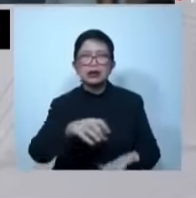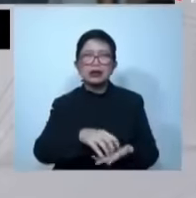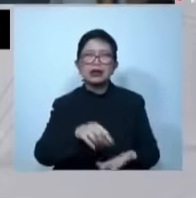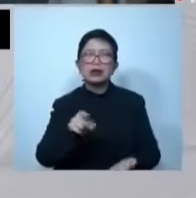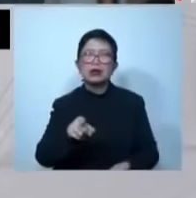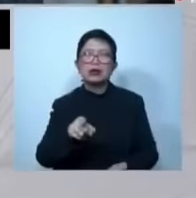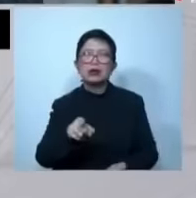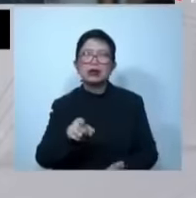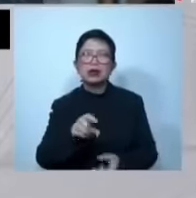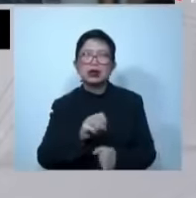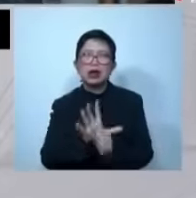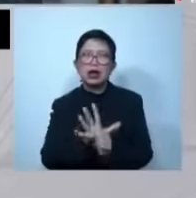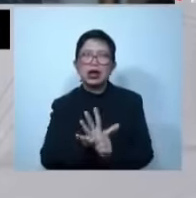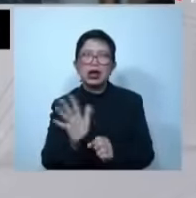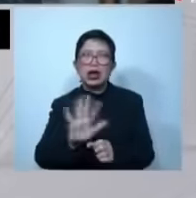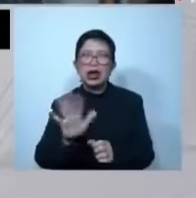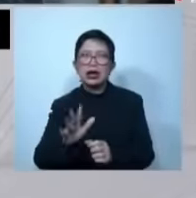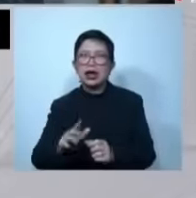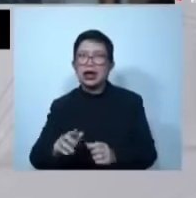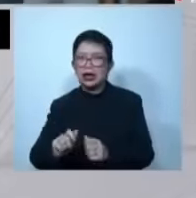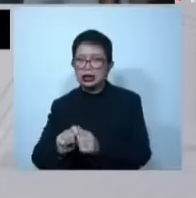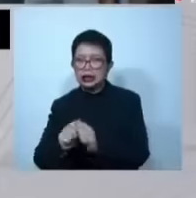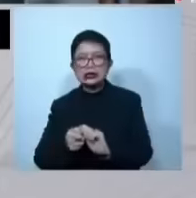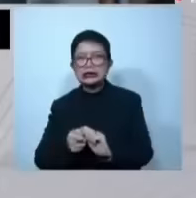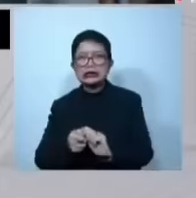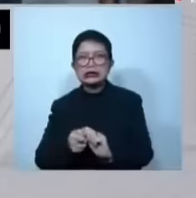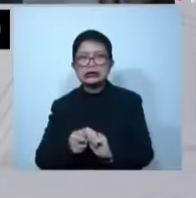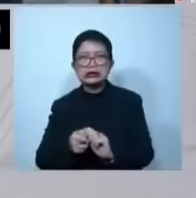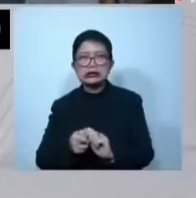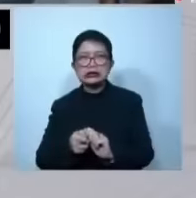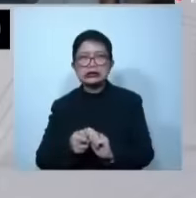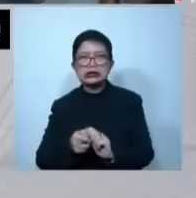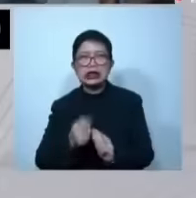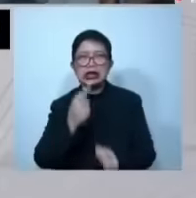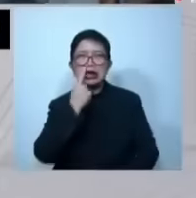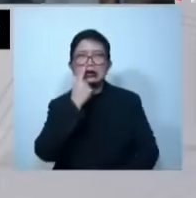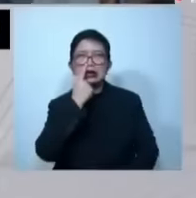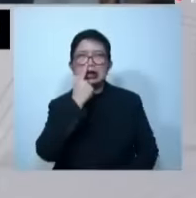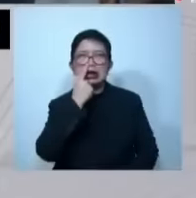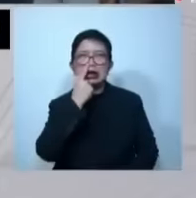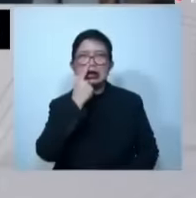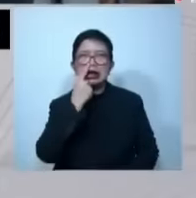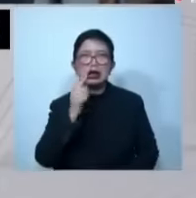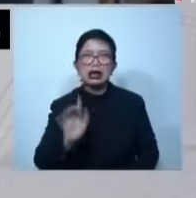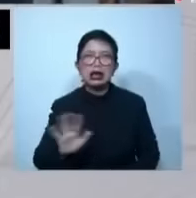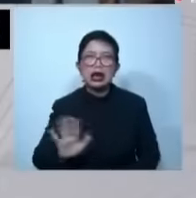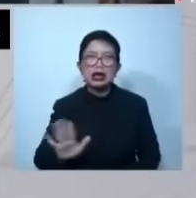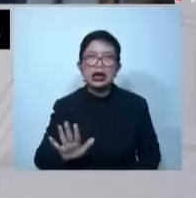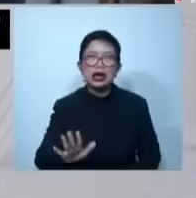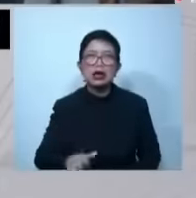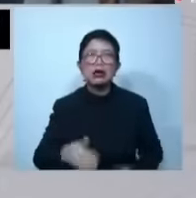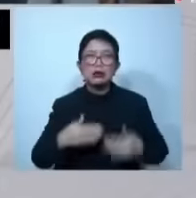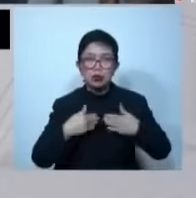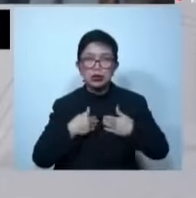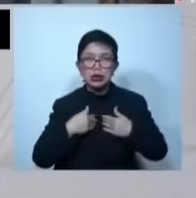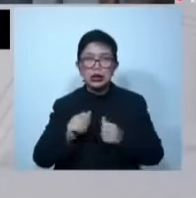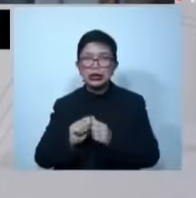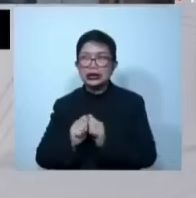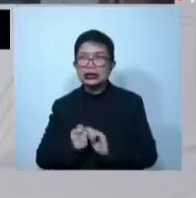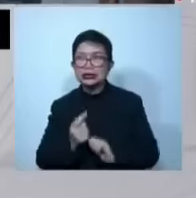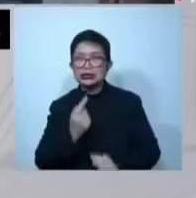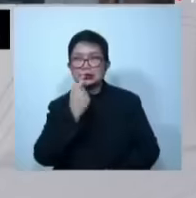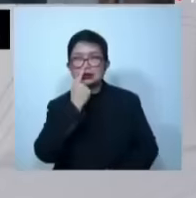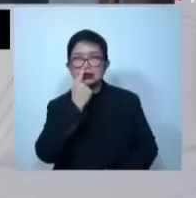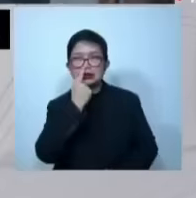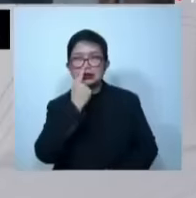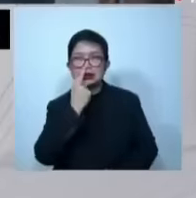ada COVID? Nah, kami nggak punya alat testing, Pak. Karena tidak punya alat testing, maka tidak ada COVID. Yang punya alat testing, maka ada COVID. Okay? Saya tidak